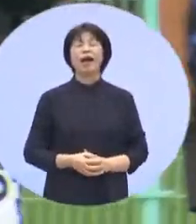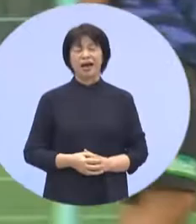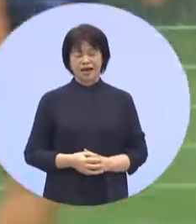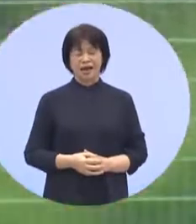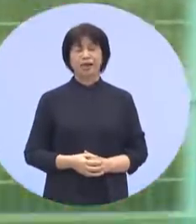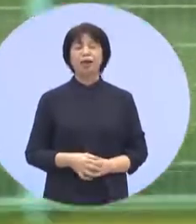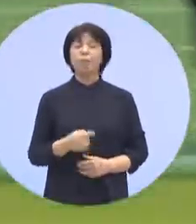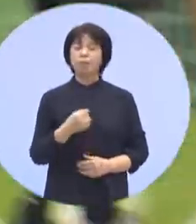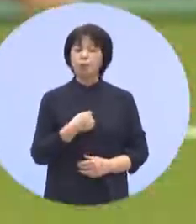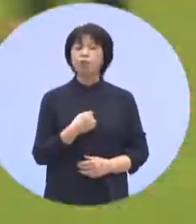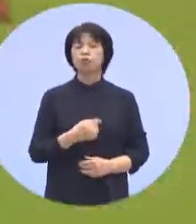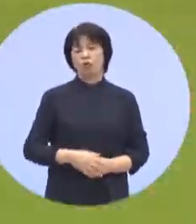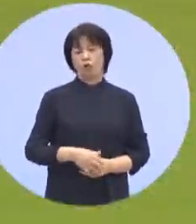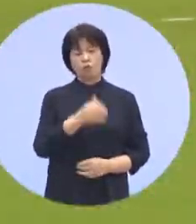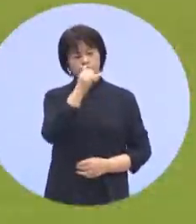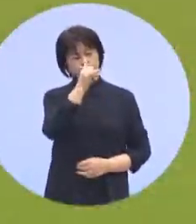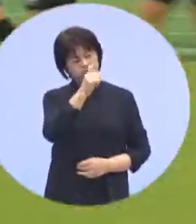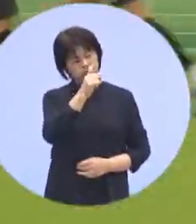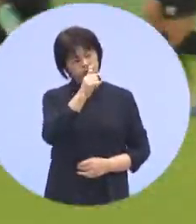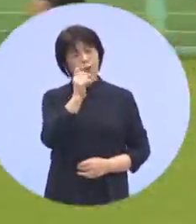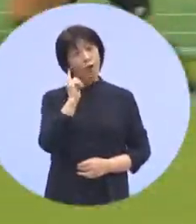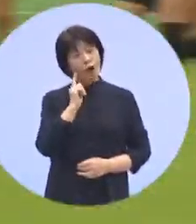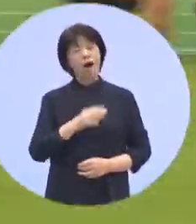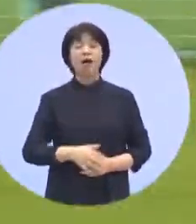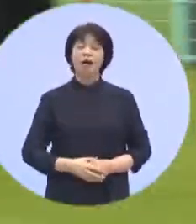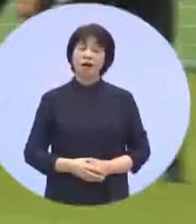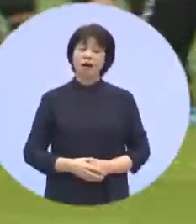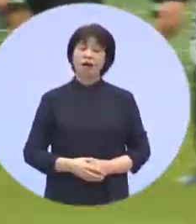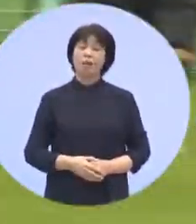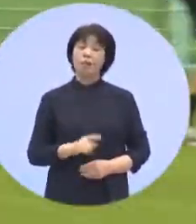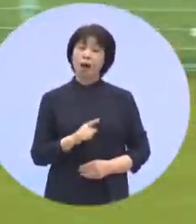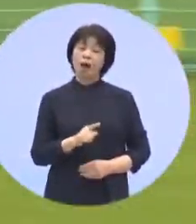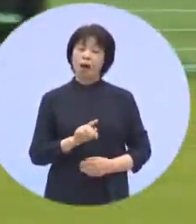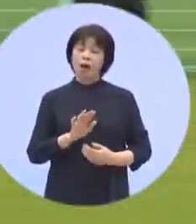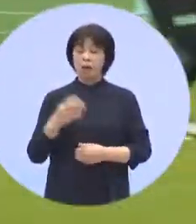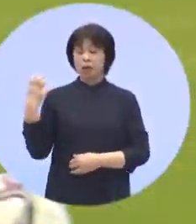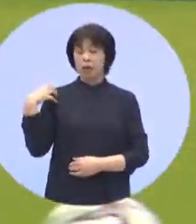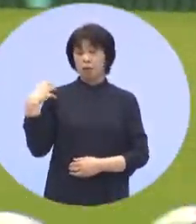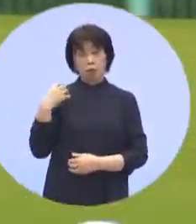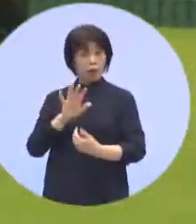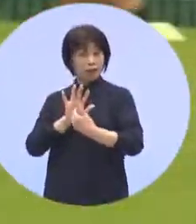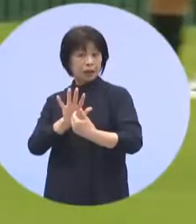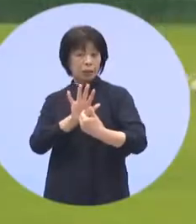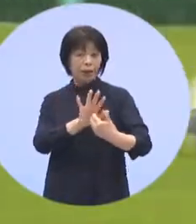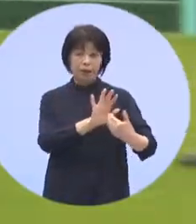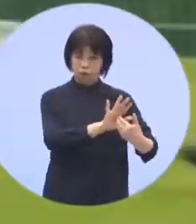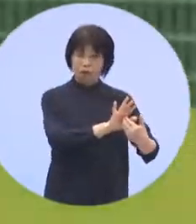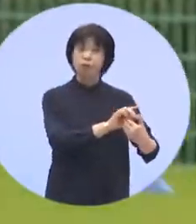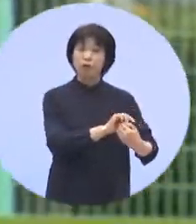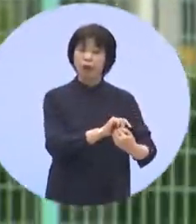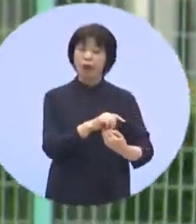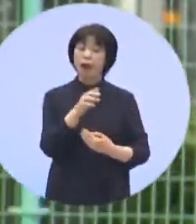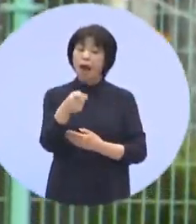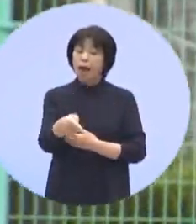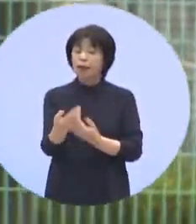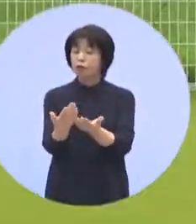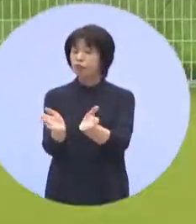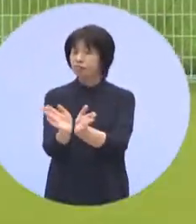僕個人の、持ち味は、ディフェンスの選手なんで、相手のフォワ